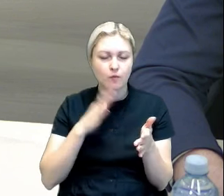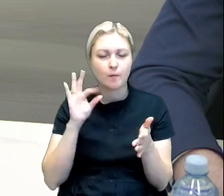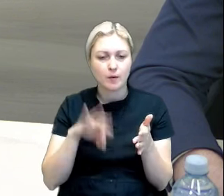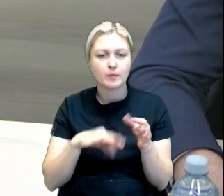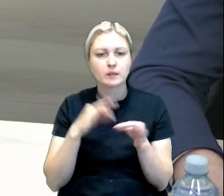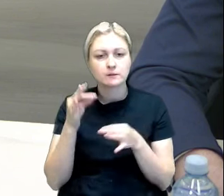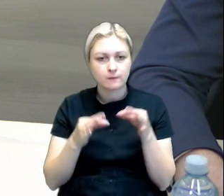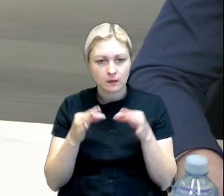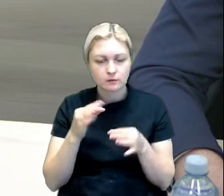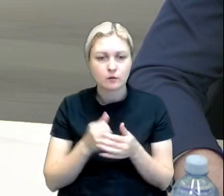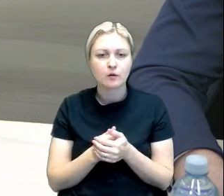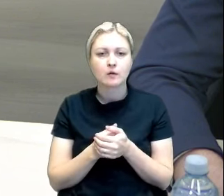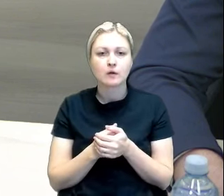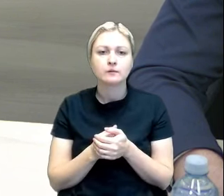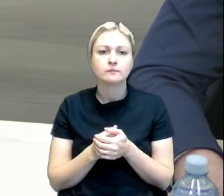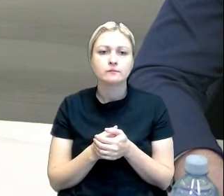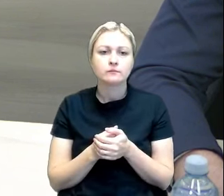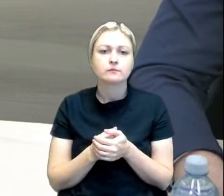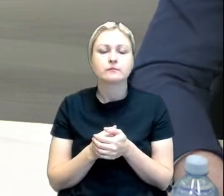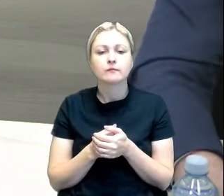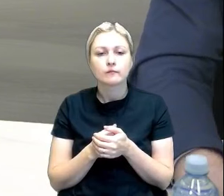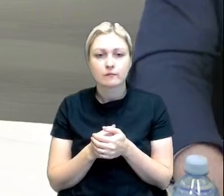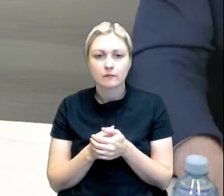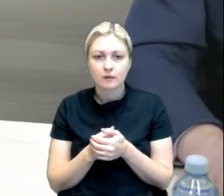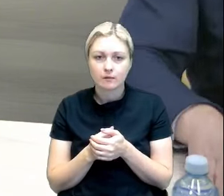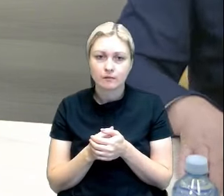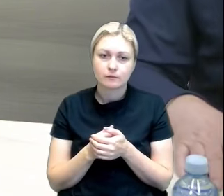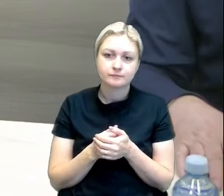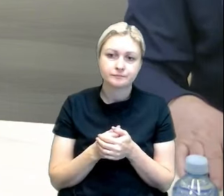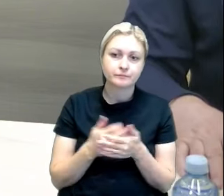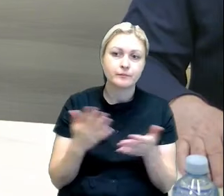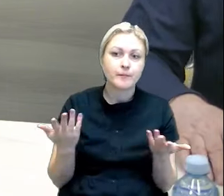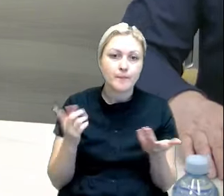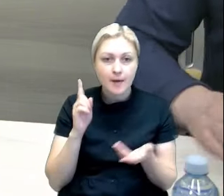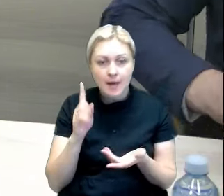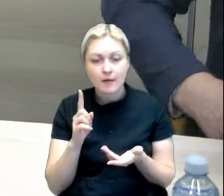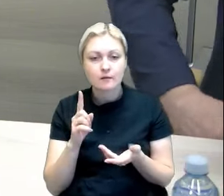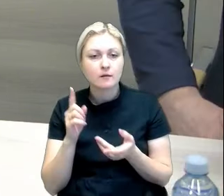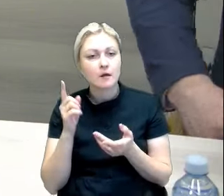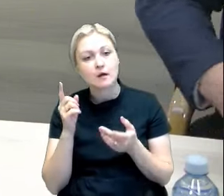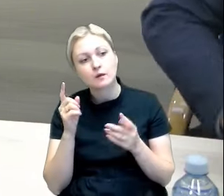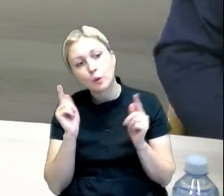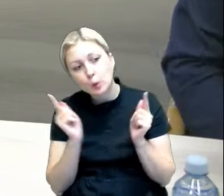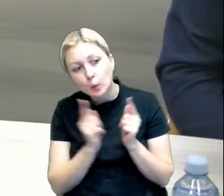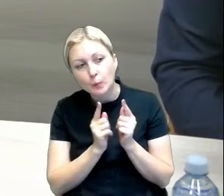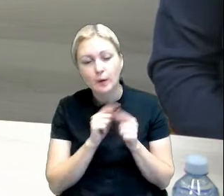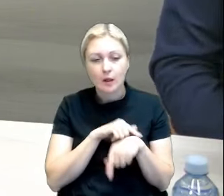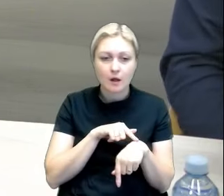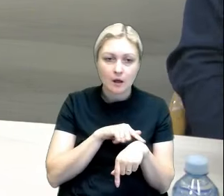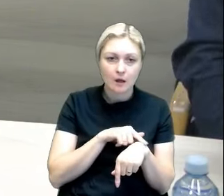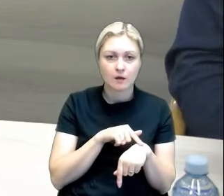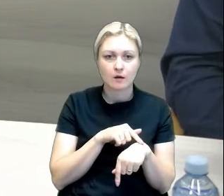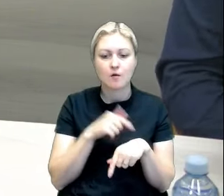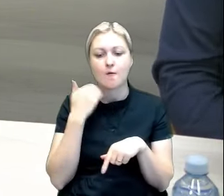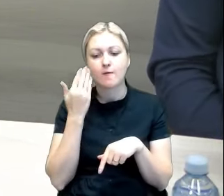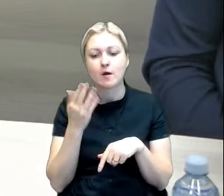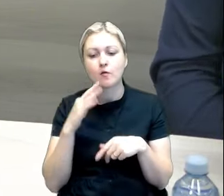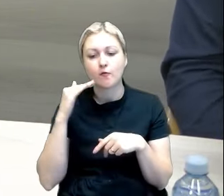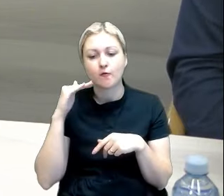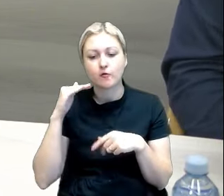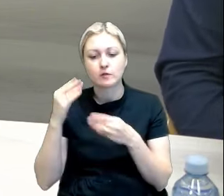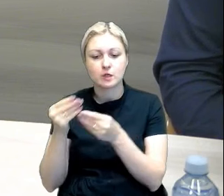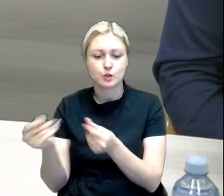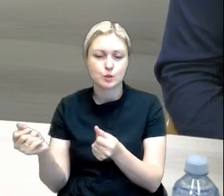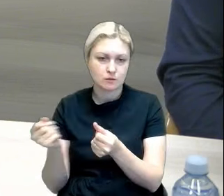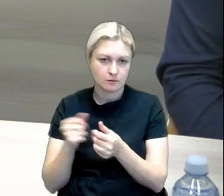privatizavimas tai atlieps tiktais dalį dalį lūkesčio ir tiktais trumpam po kažkiek laiko ta funkcija ten išnyks pranyks